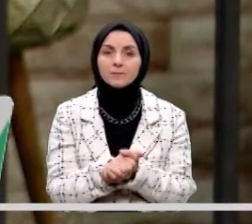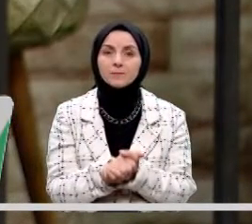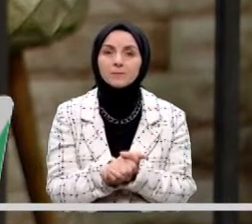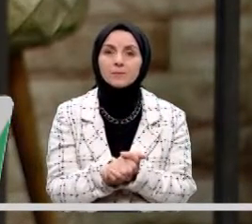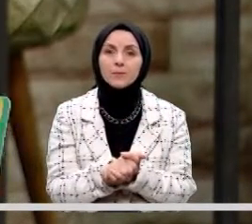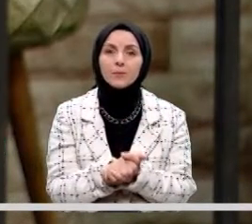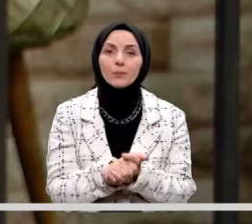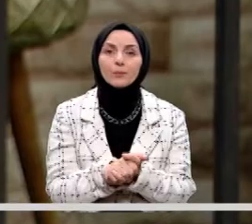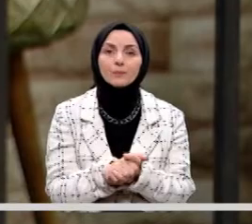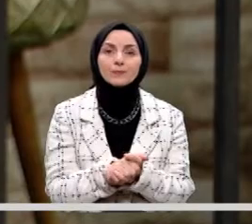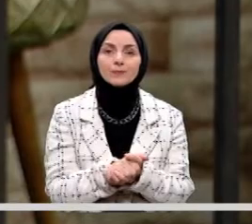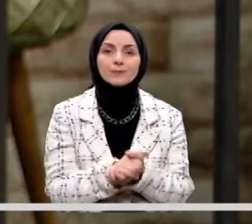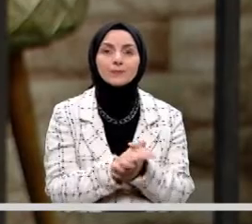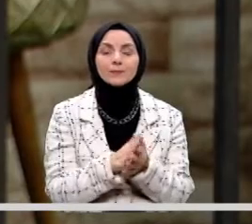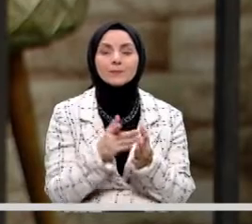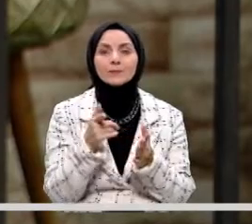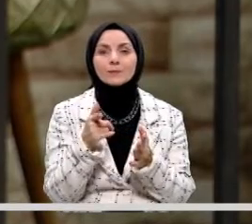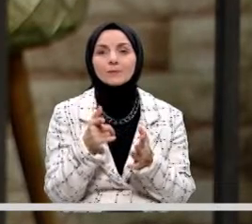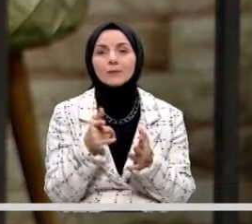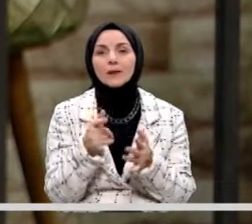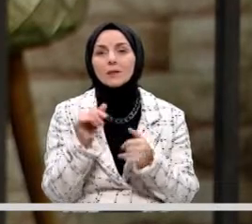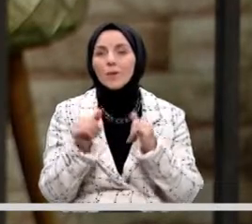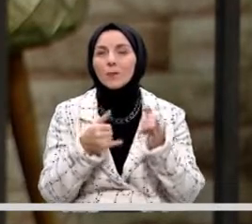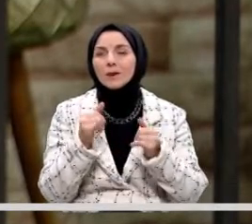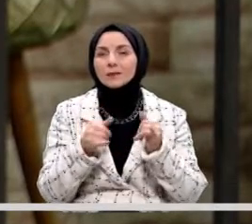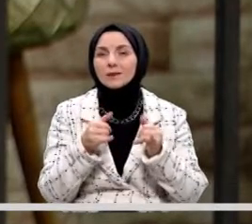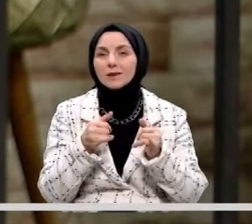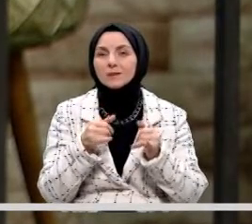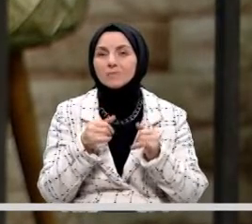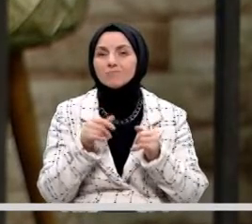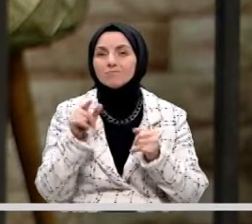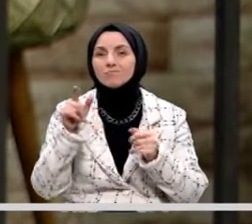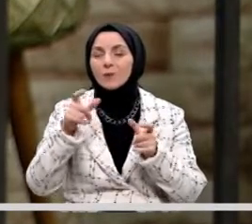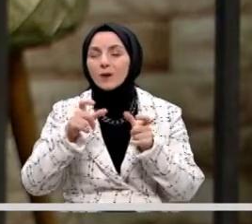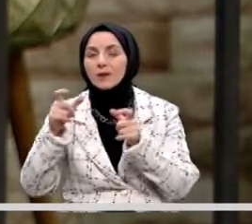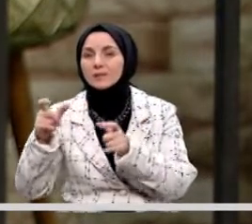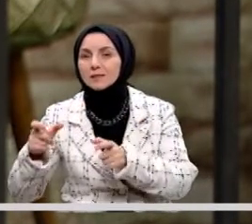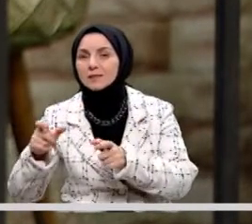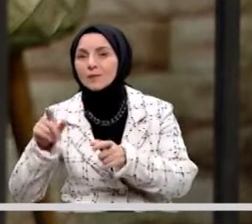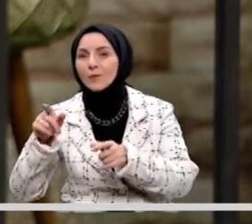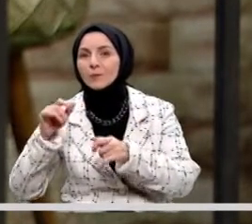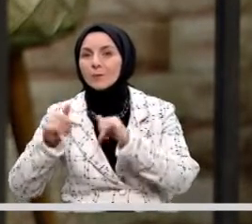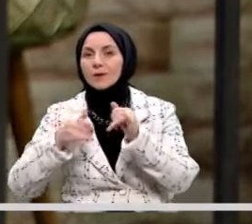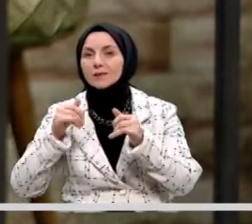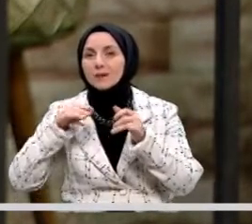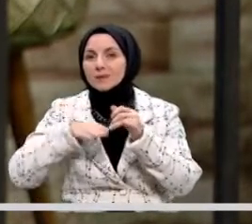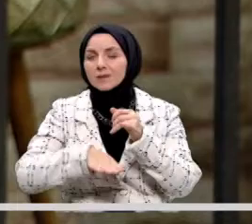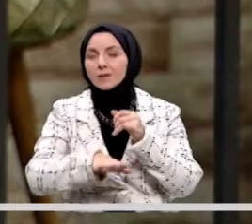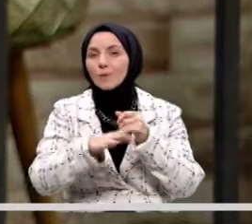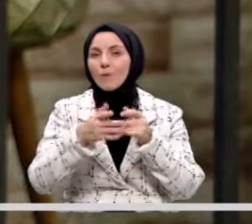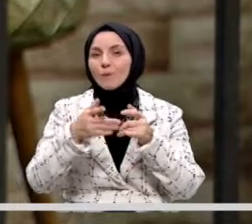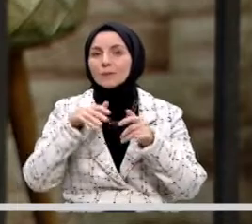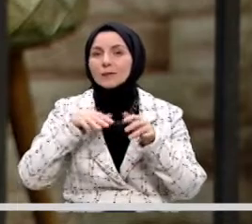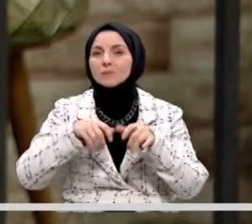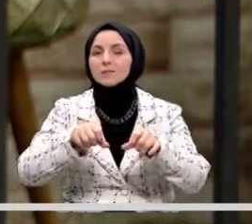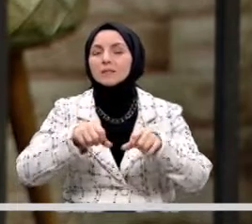anneler kendi evlatlar olduğundan böyle bir canavar kesilebiliyorlar benim benim bizim değil onlar onlar bir birey Sadece bizim evlatlarımız olarak dünyaya